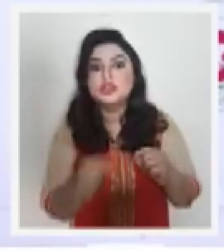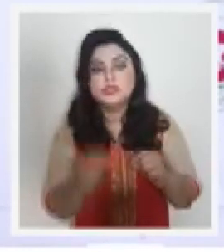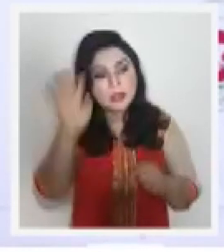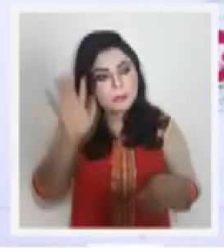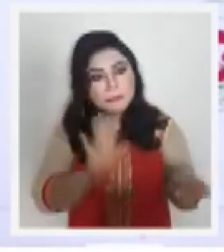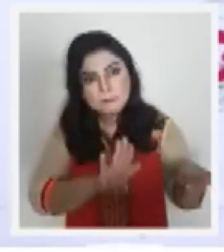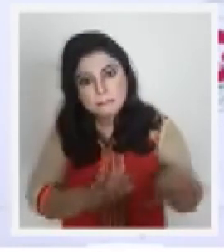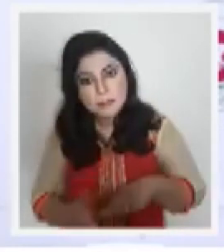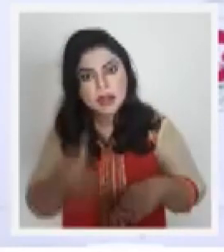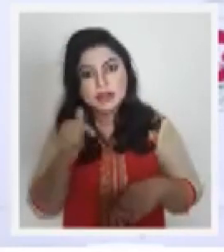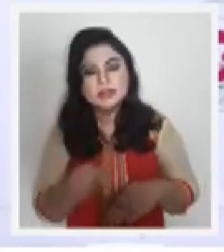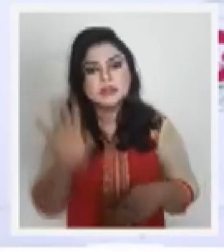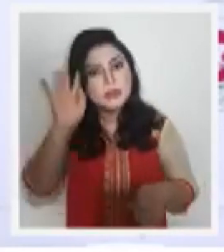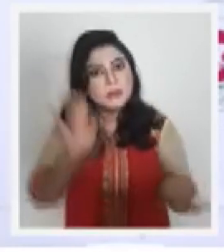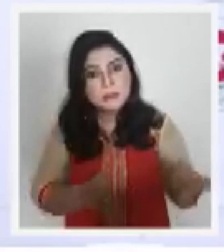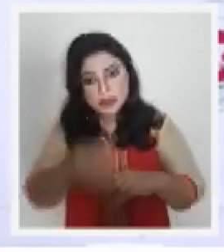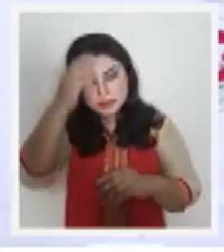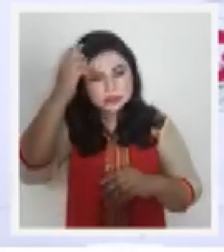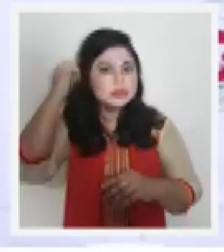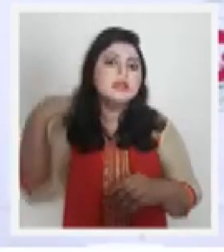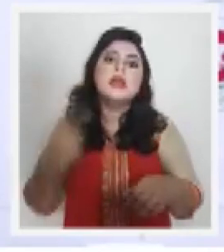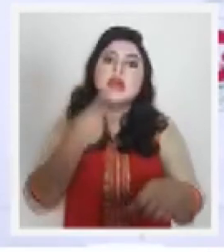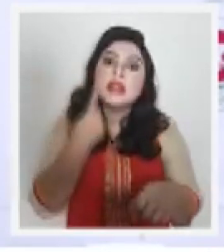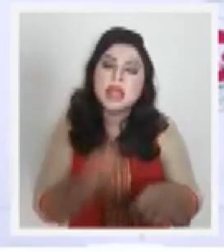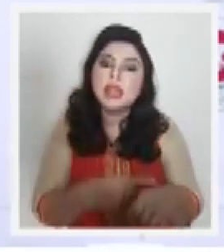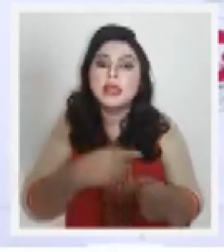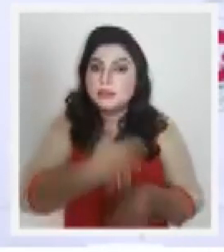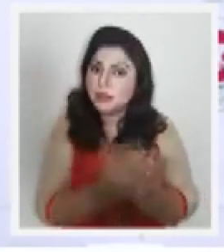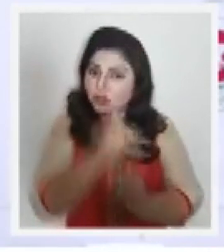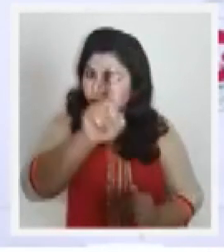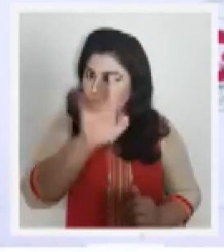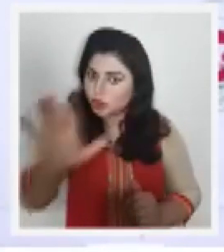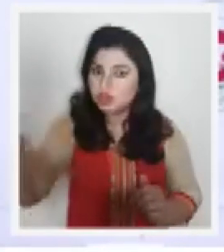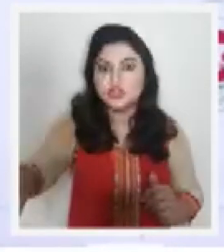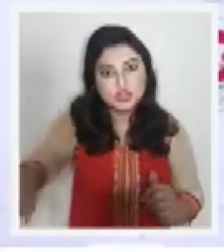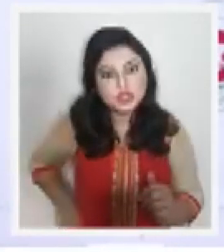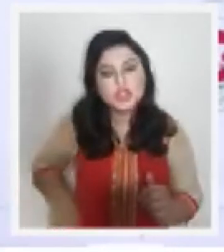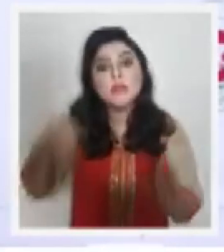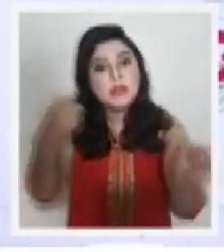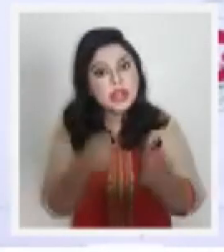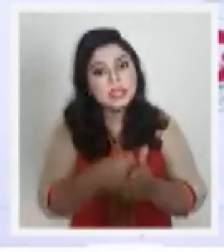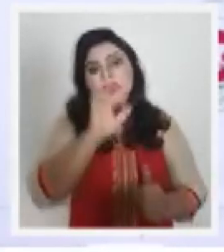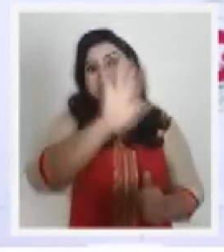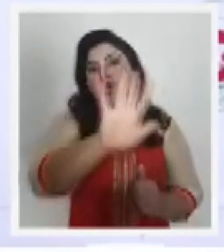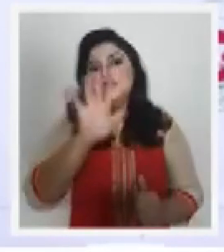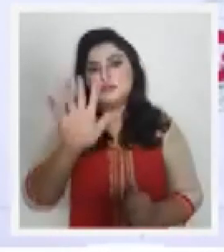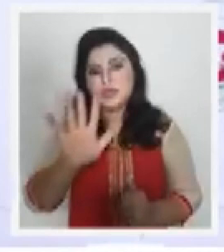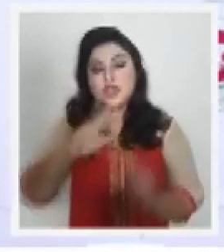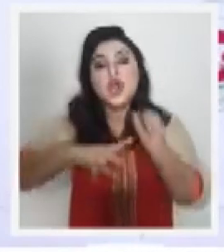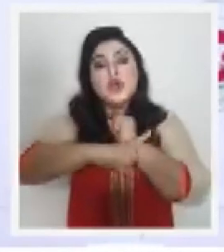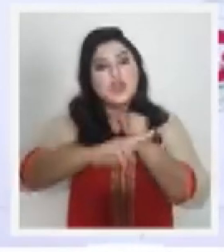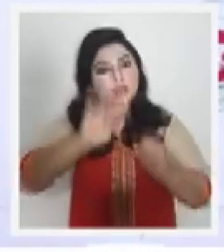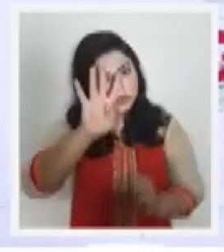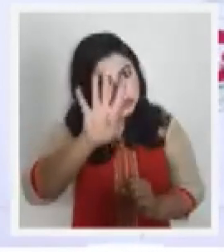বিভাগ অনুযায়ী মৃতের সংখ্যা, ঢাকা বিভাগ গত 24 ঘন্টায় যারা মৃত্যুবরণ করেছেন তাদের মধ্যে বিভাগ অনুযায়ী মৃতের সংখ্যা, ঢাকা